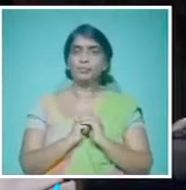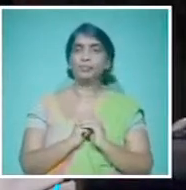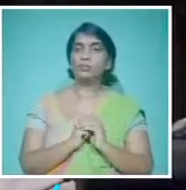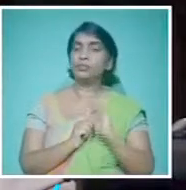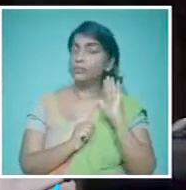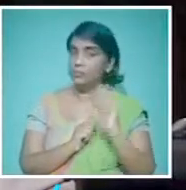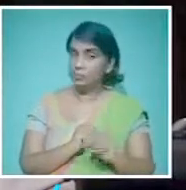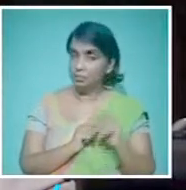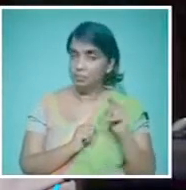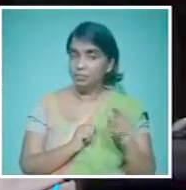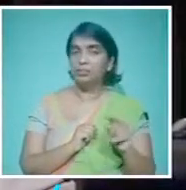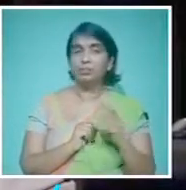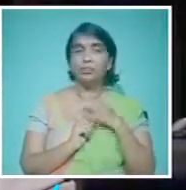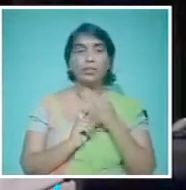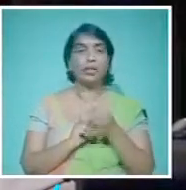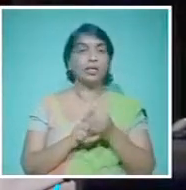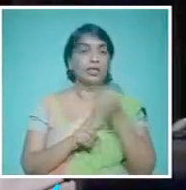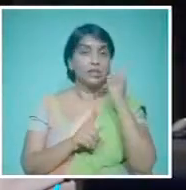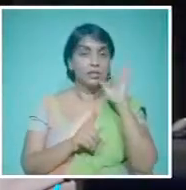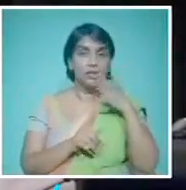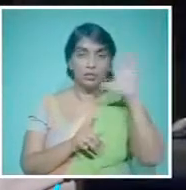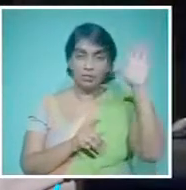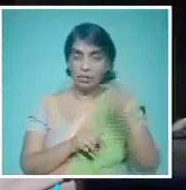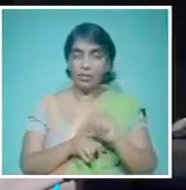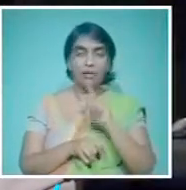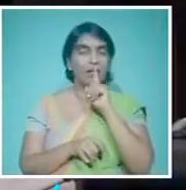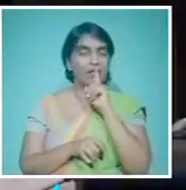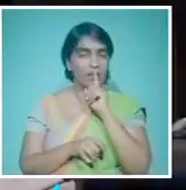Hei, jana adi bati baraya kenal dahana wa.